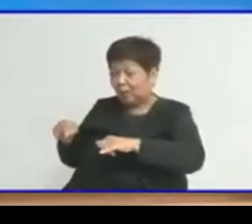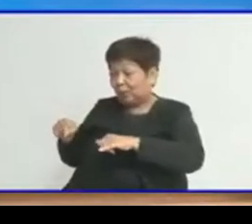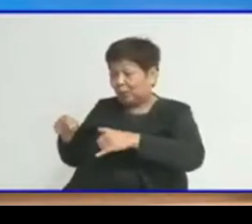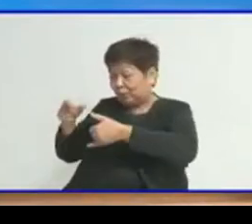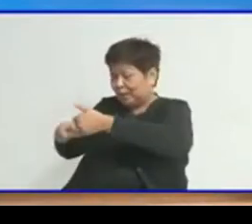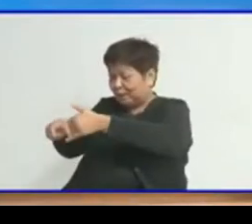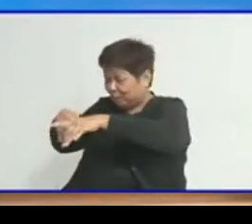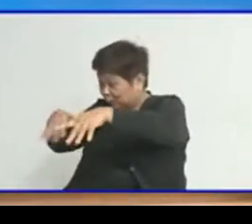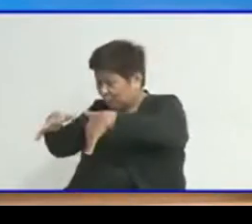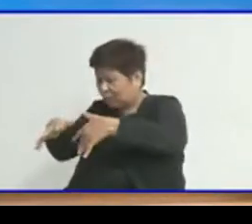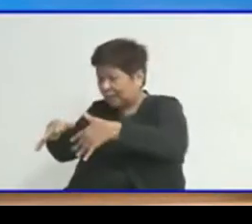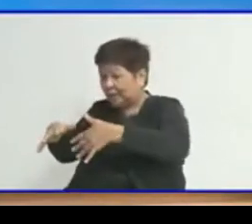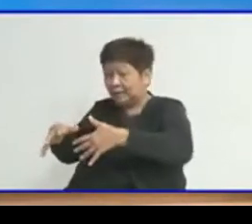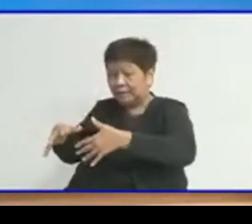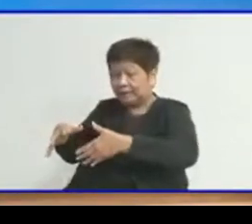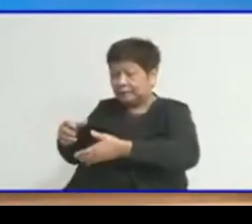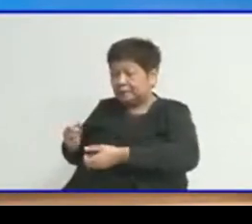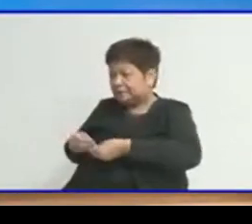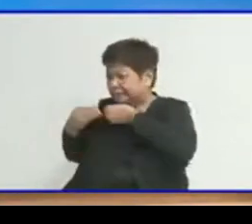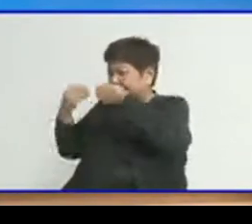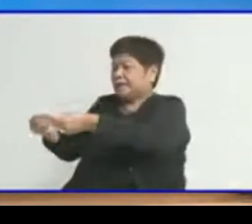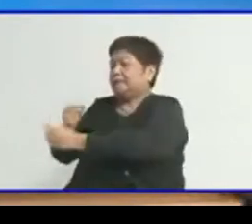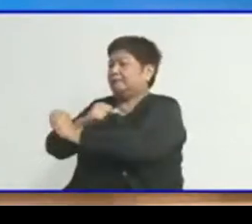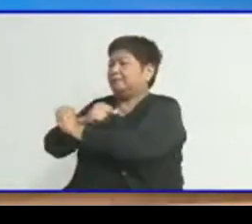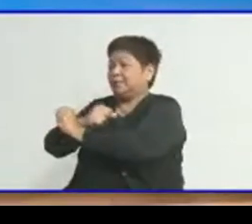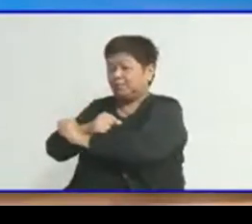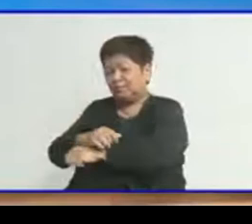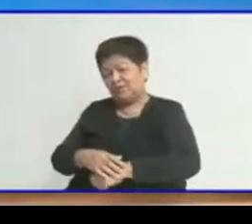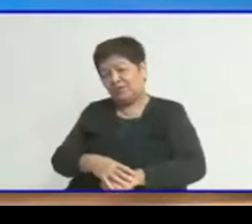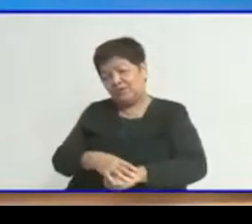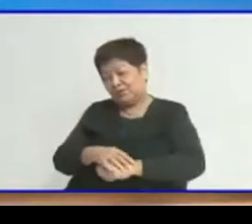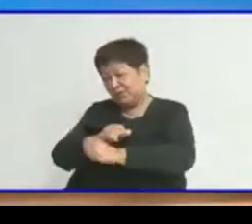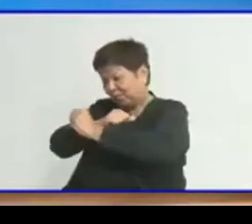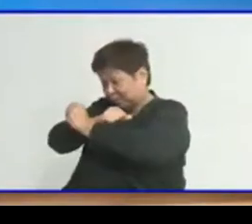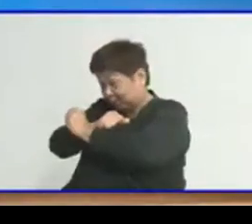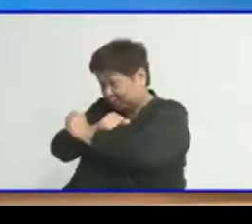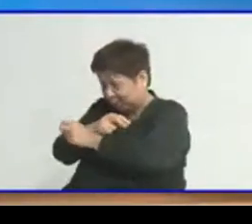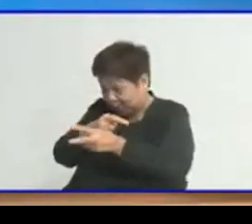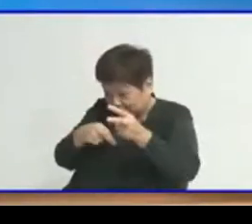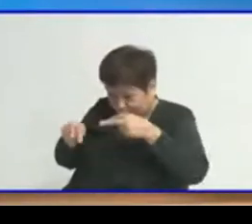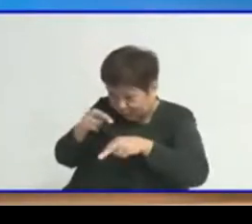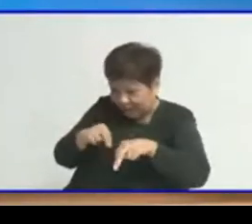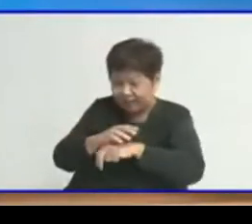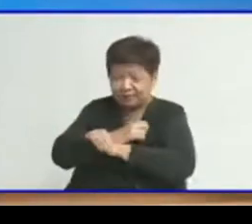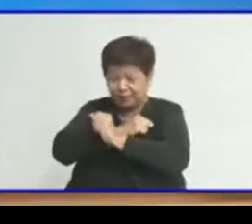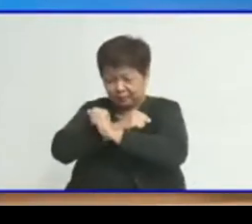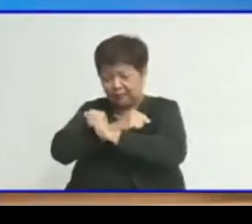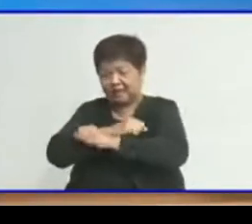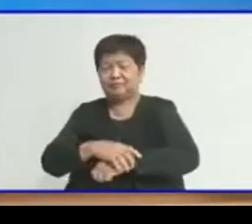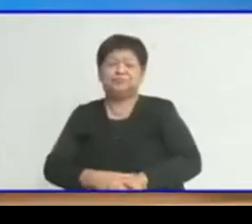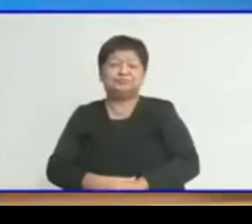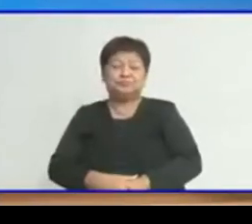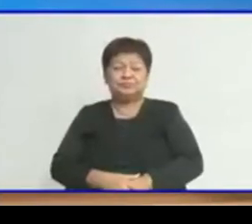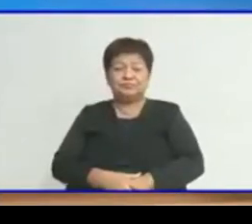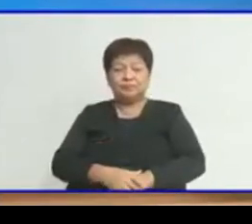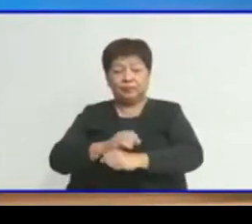ประเทศนะครับเพราะจะไม่ได้ผูกกับทางภาคีอย่างยุ่งยากการดำเนินการก็บอกแล้วเป็นการจัดระเบียบค